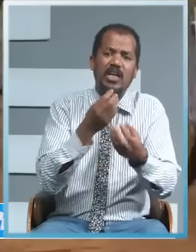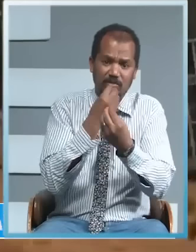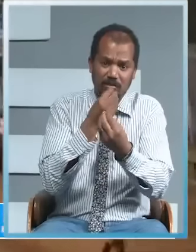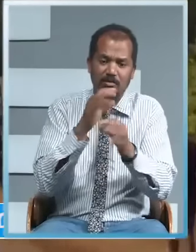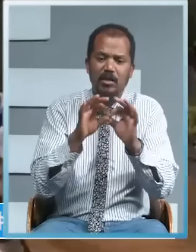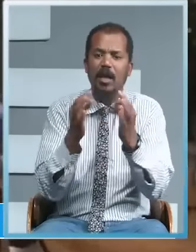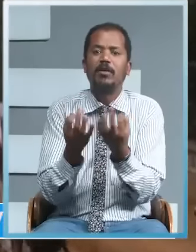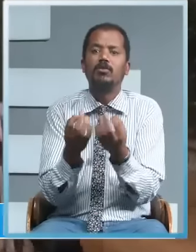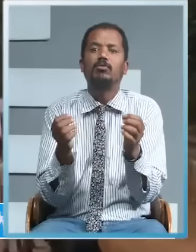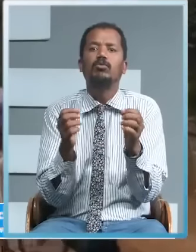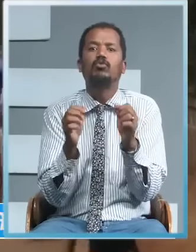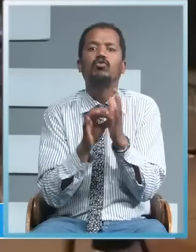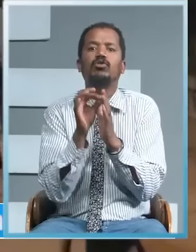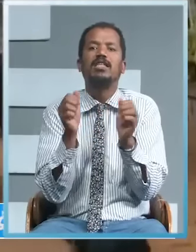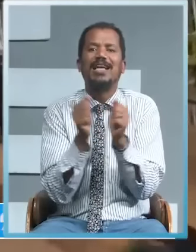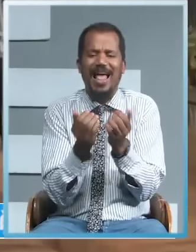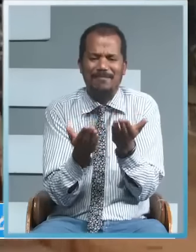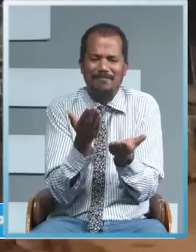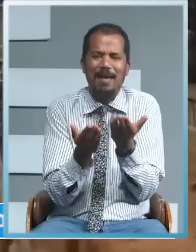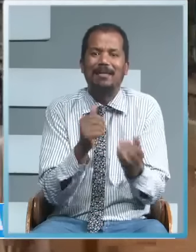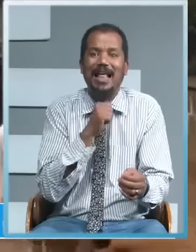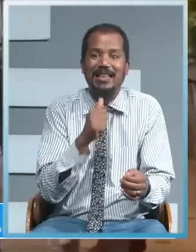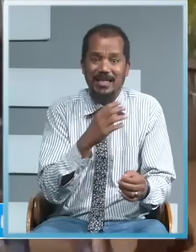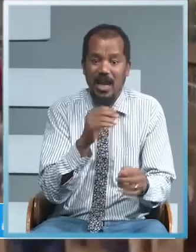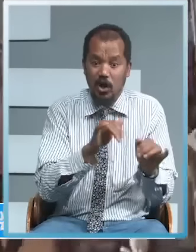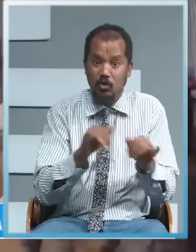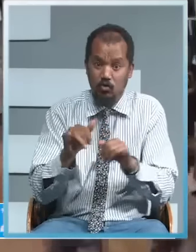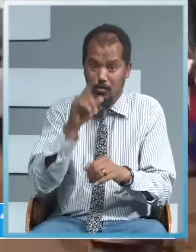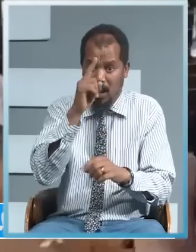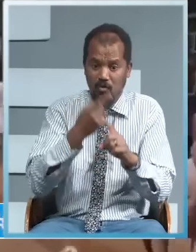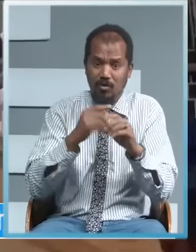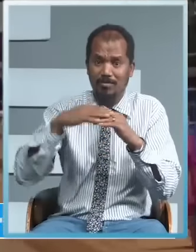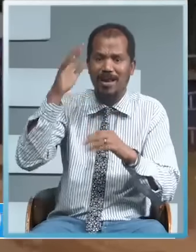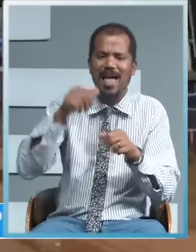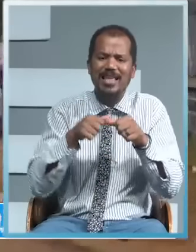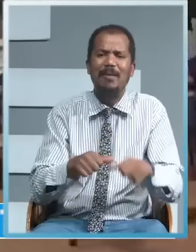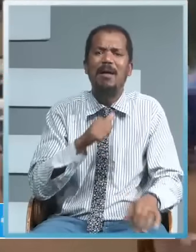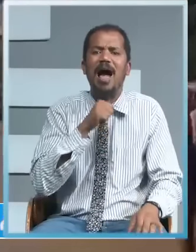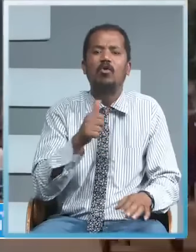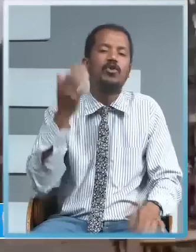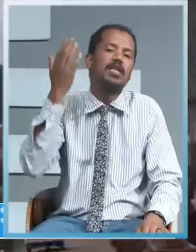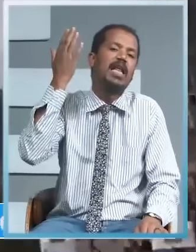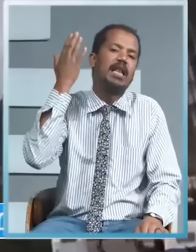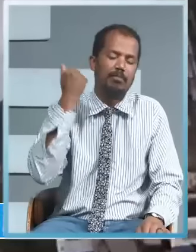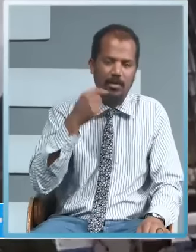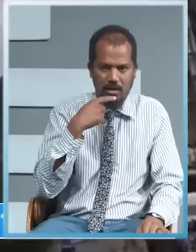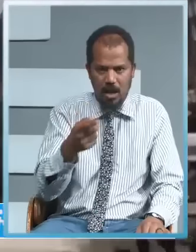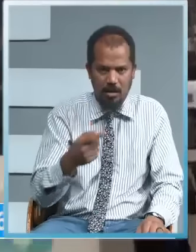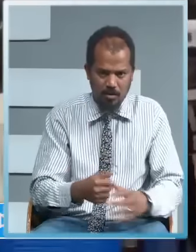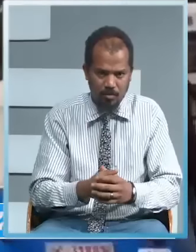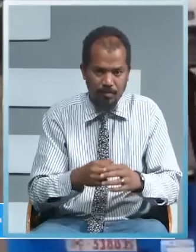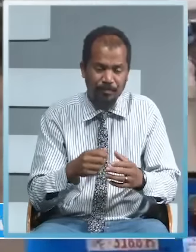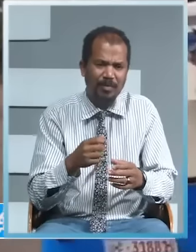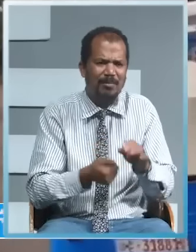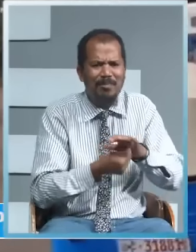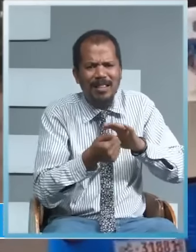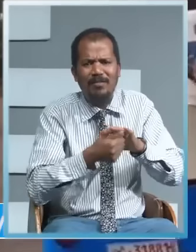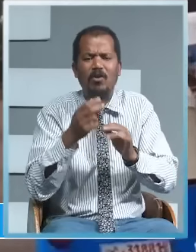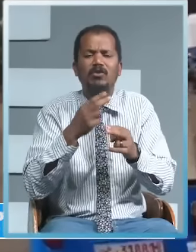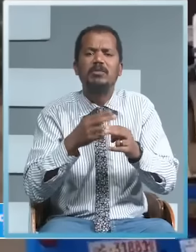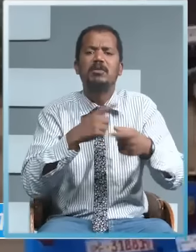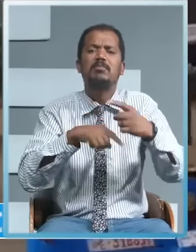ምግብ ከቤተሰቦቻቸው ቁጥር ጋር የማይመጣጠንና እንዲሁም ከአንድ ወር በላይ የማያቆያቸው እንደነበረ ነው የተናገሩት።